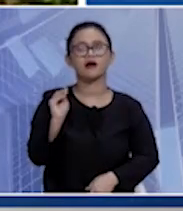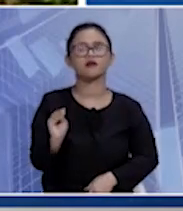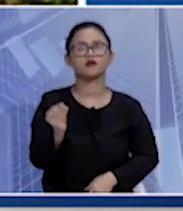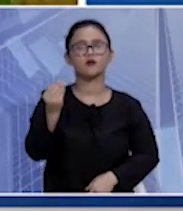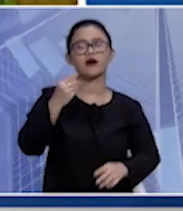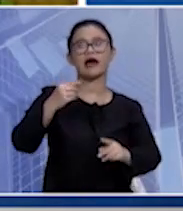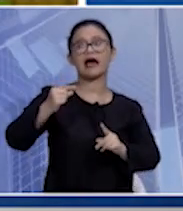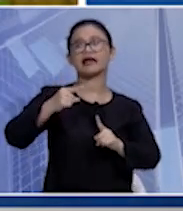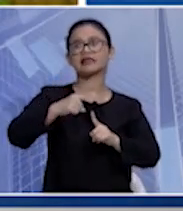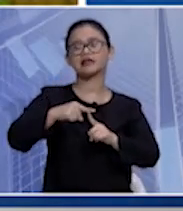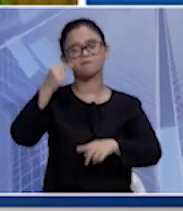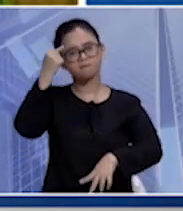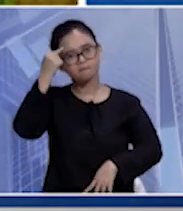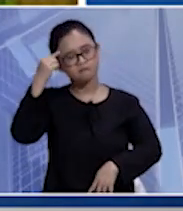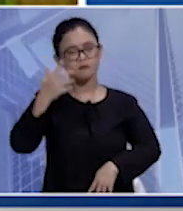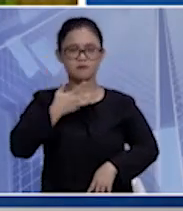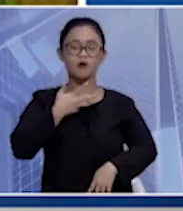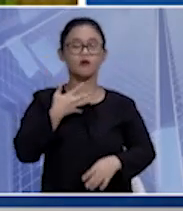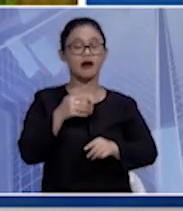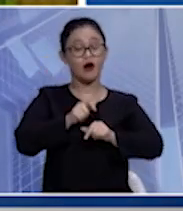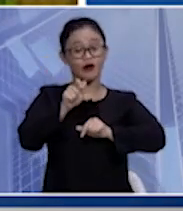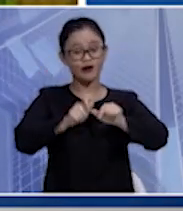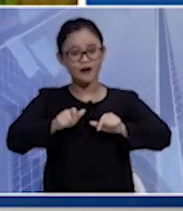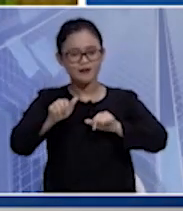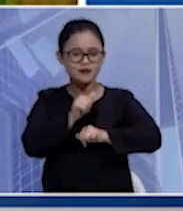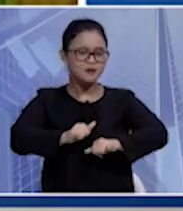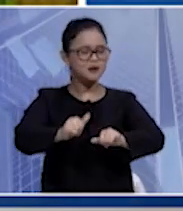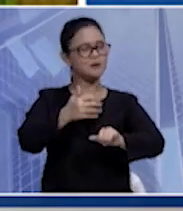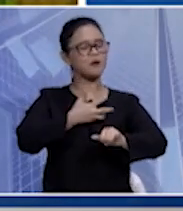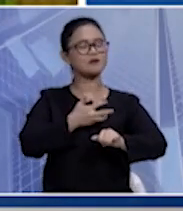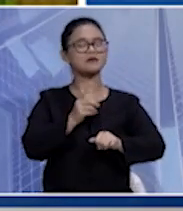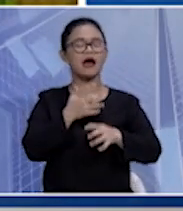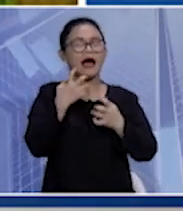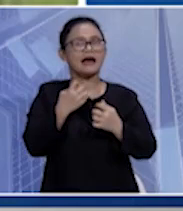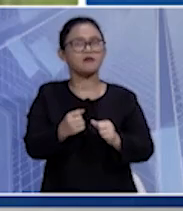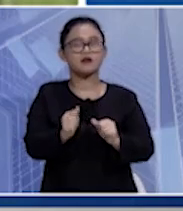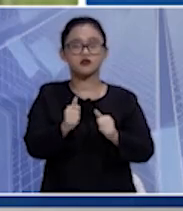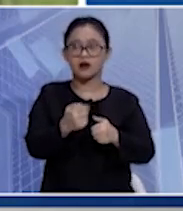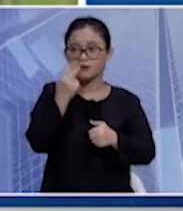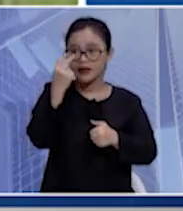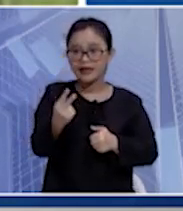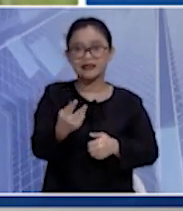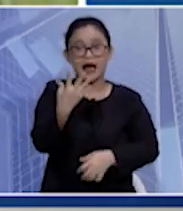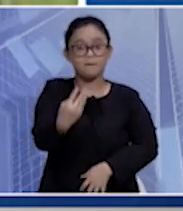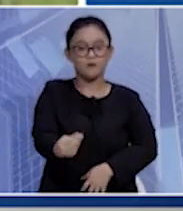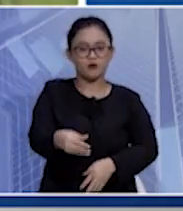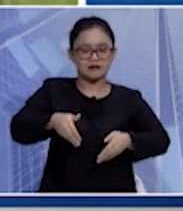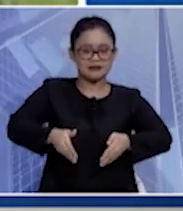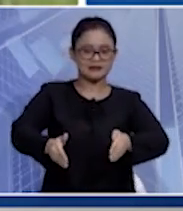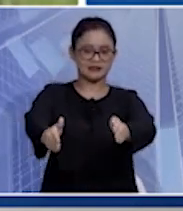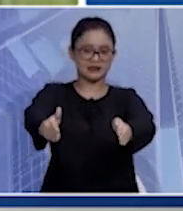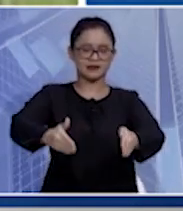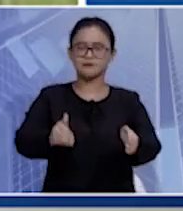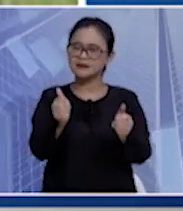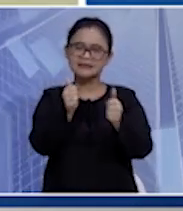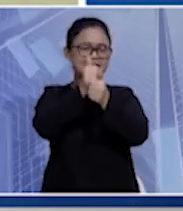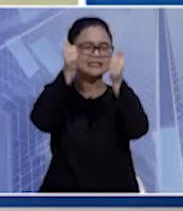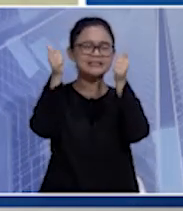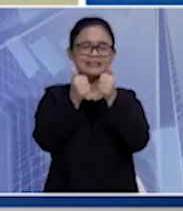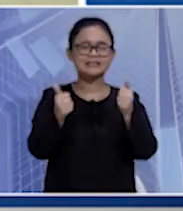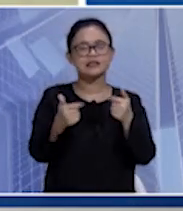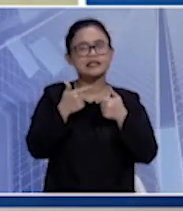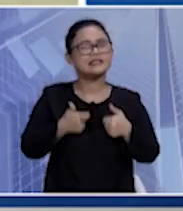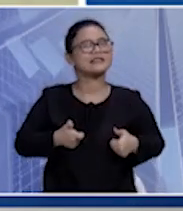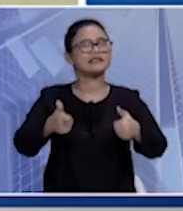yang tentunya di sambut baik oleh warga setempat yang mengatakan mereka berharap agar Kampung Mereka tampak lebih cantik